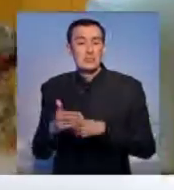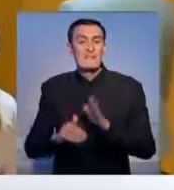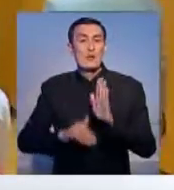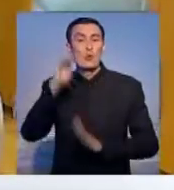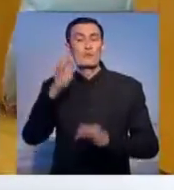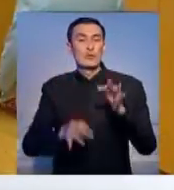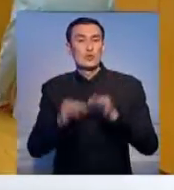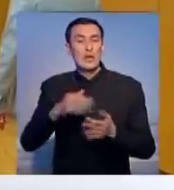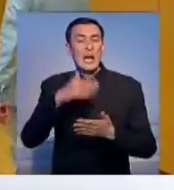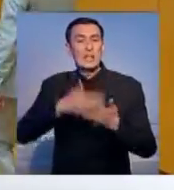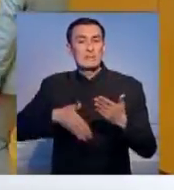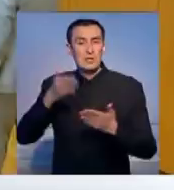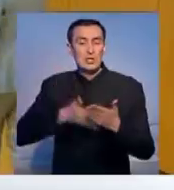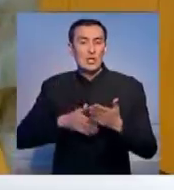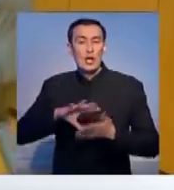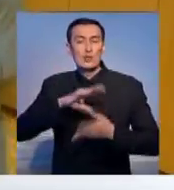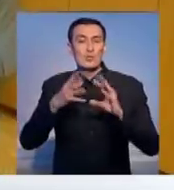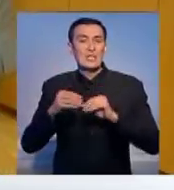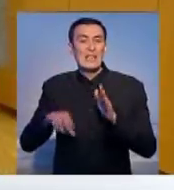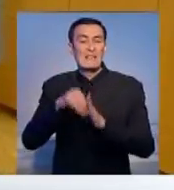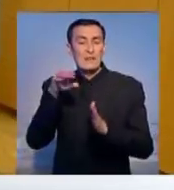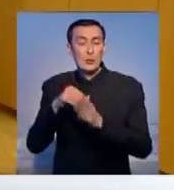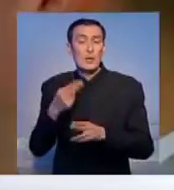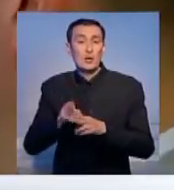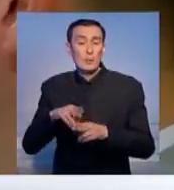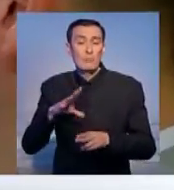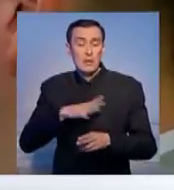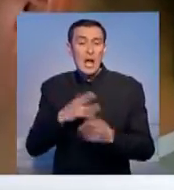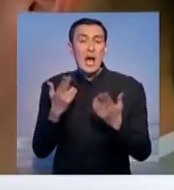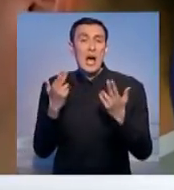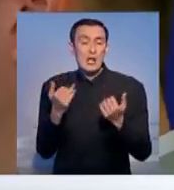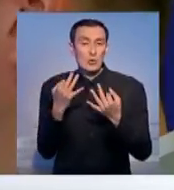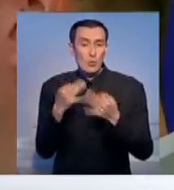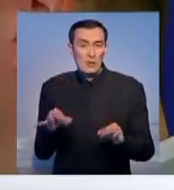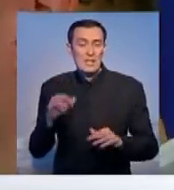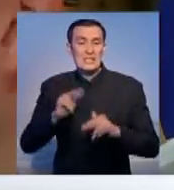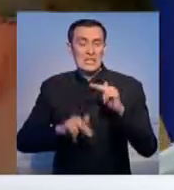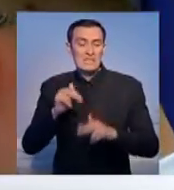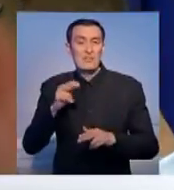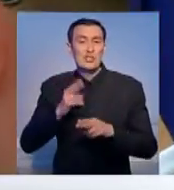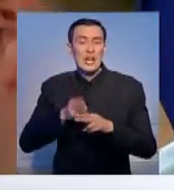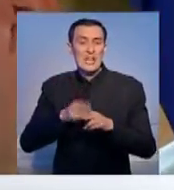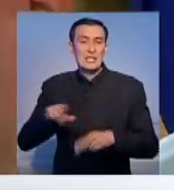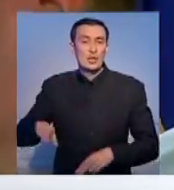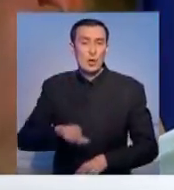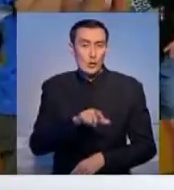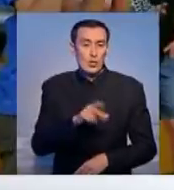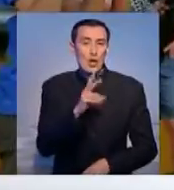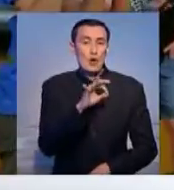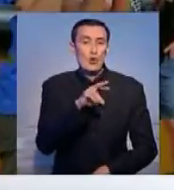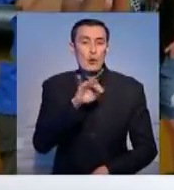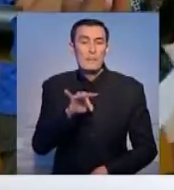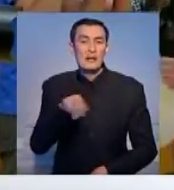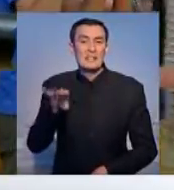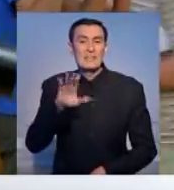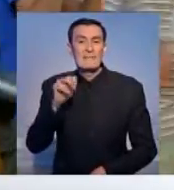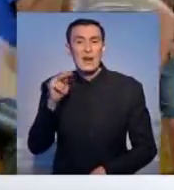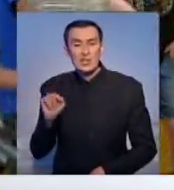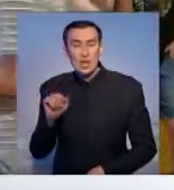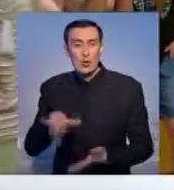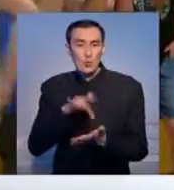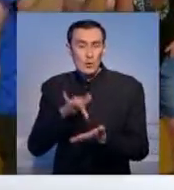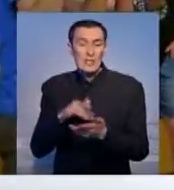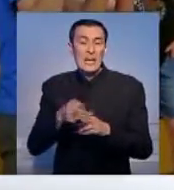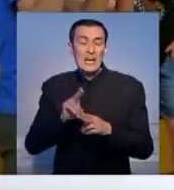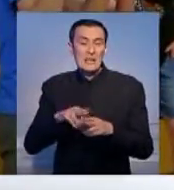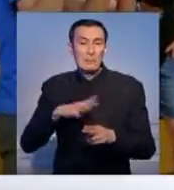Верховный суд отменил результаты референдума, на котором было одобрено строительство железной дороги Копер-Дивача. Этот